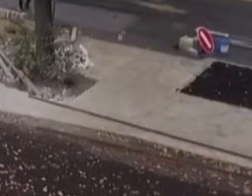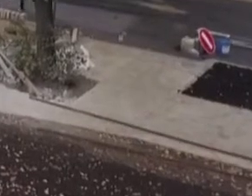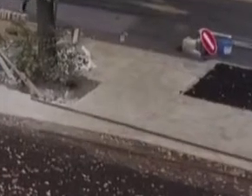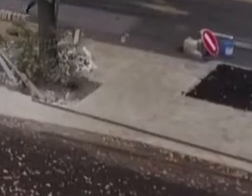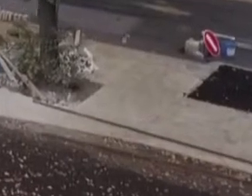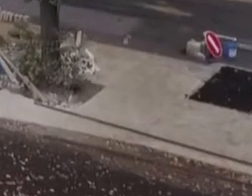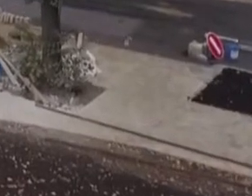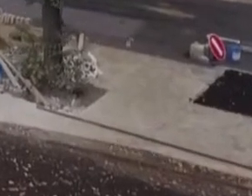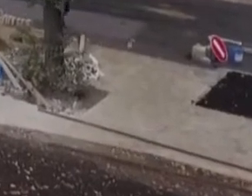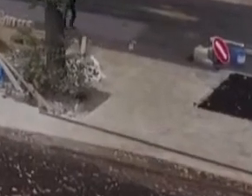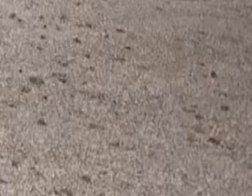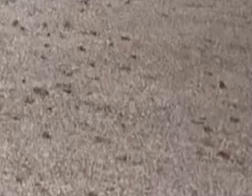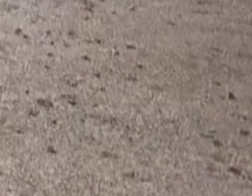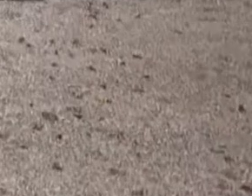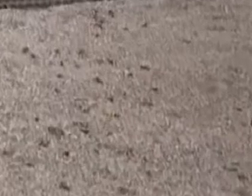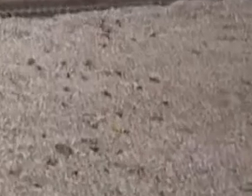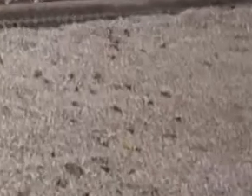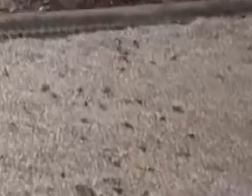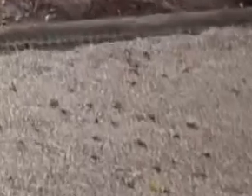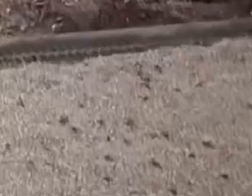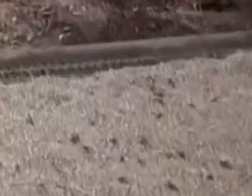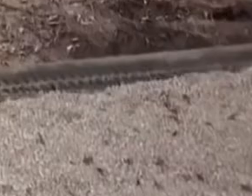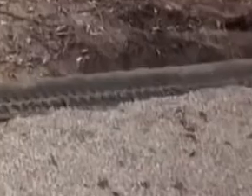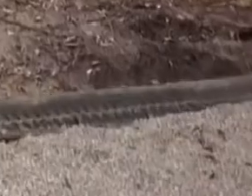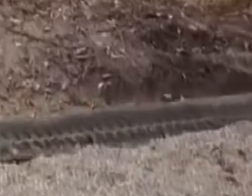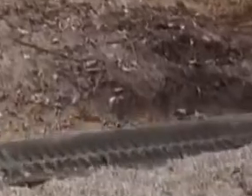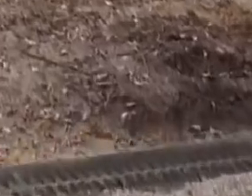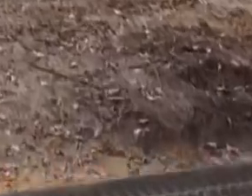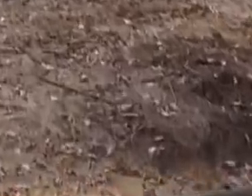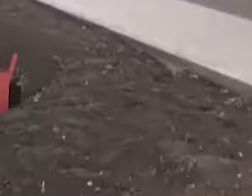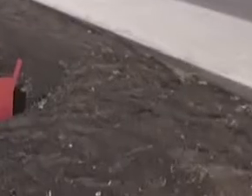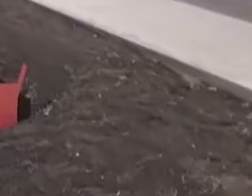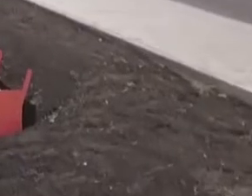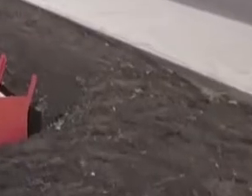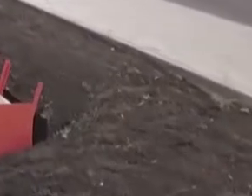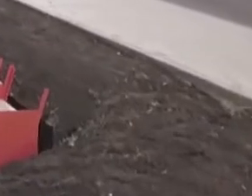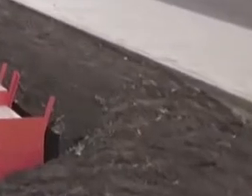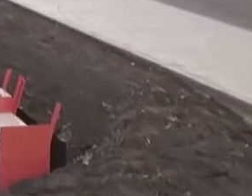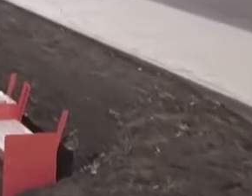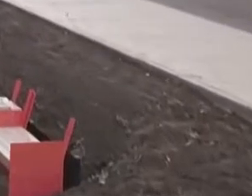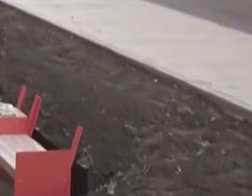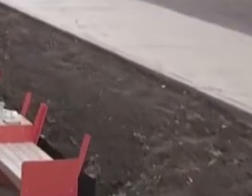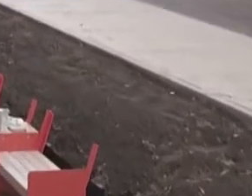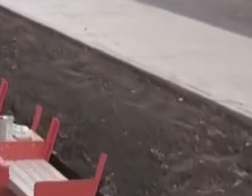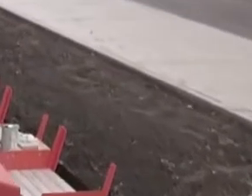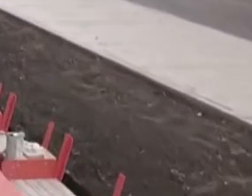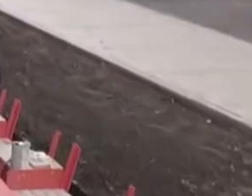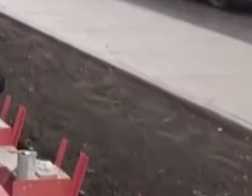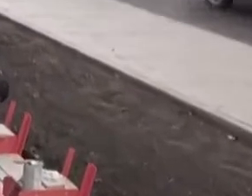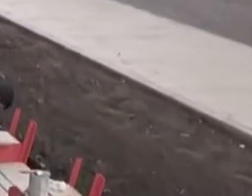49 общественных территорий. Среди них центральная часть Звенигорода. В прошлом году здесь провели огромную работу